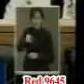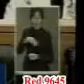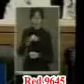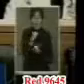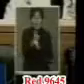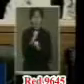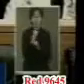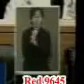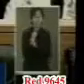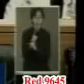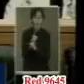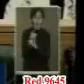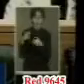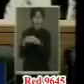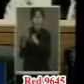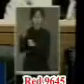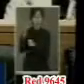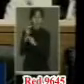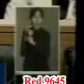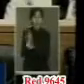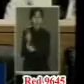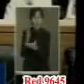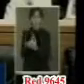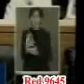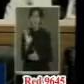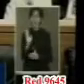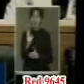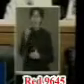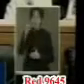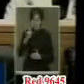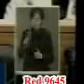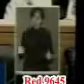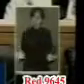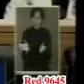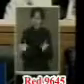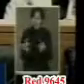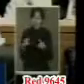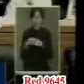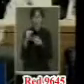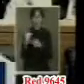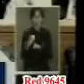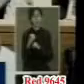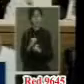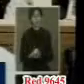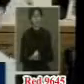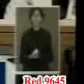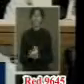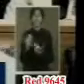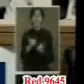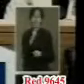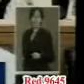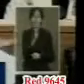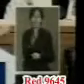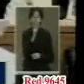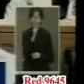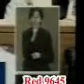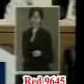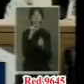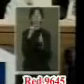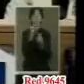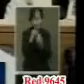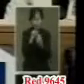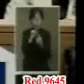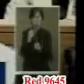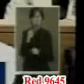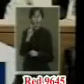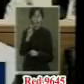ไม่ไปทำตามกับกลุ่มพันธมิตรก็ไม่จบคือต้องไปยกมือให้พรรคประชาธิปัตย์เป็นรัฐบาลนี่คือการสัมภาษณ์ของนายสนธิ